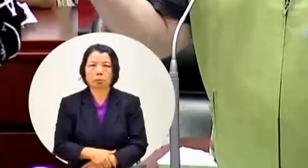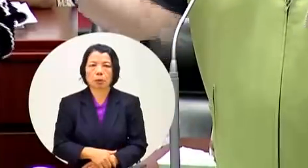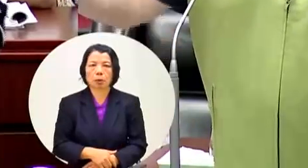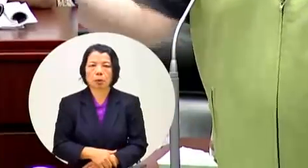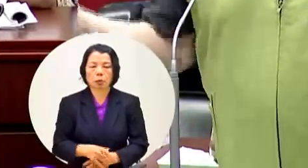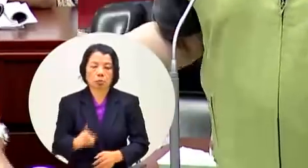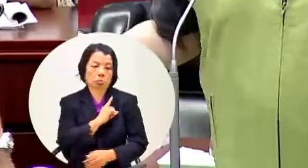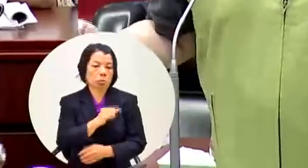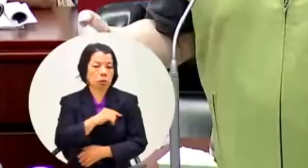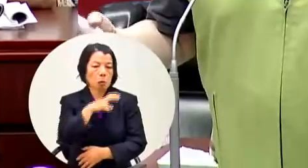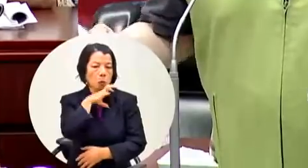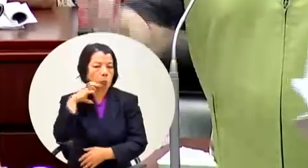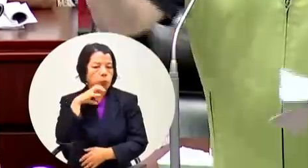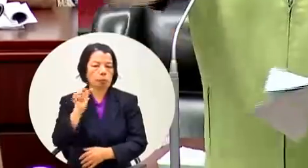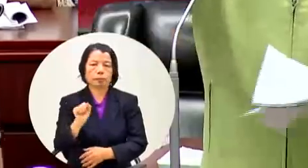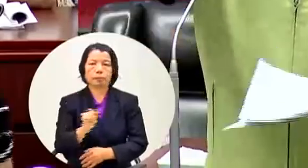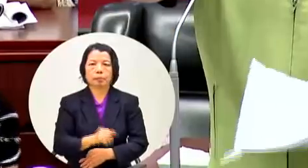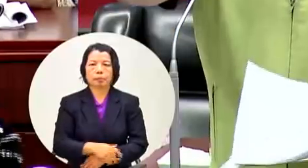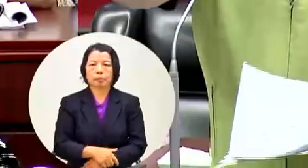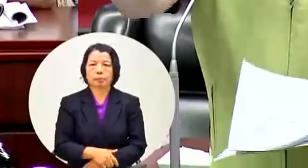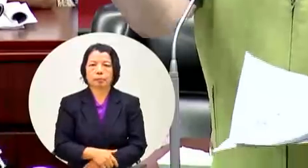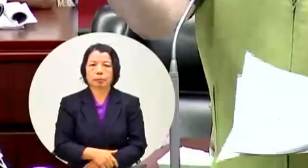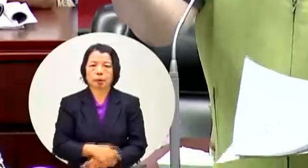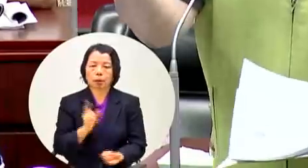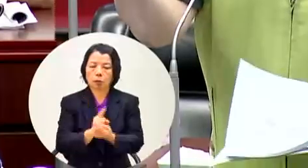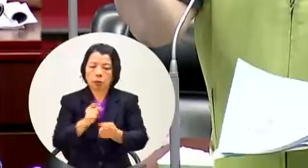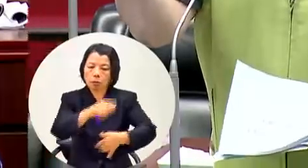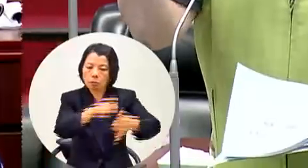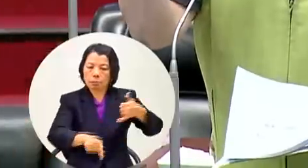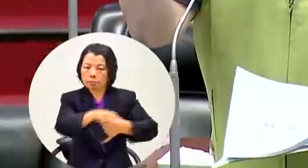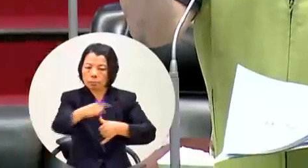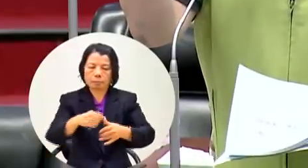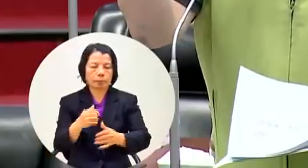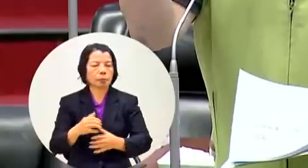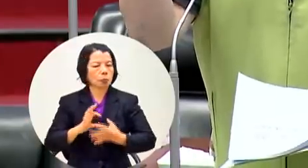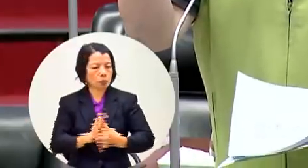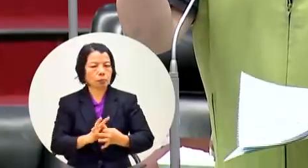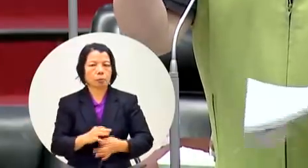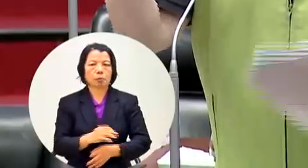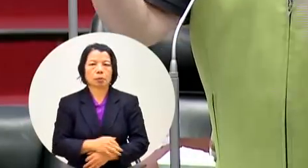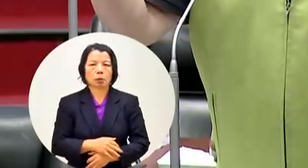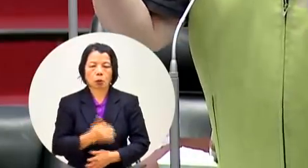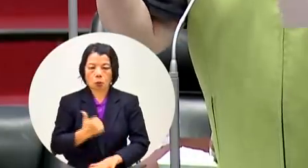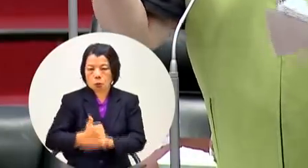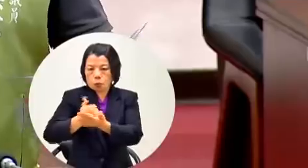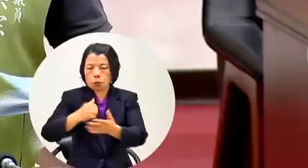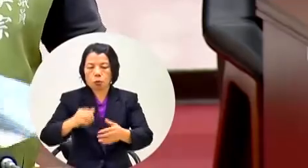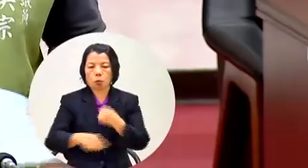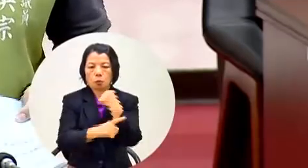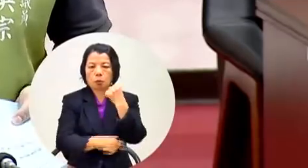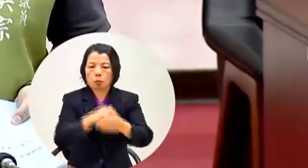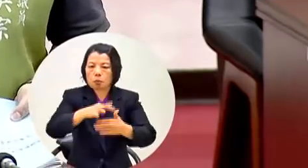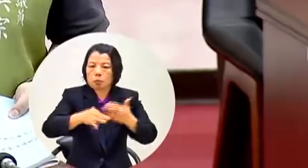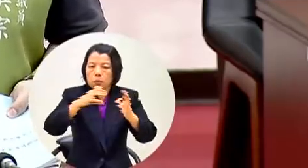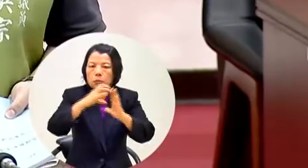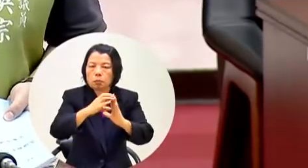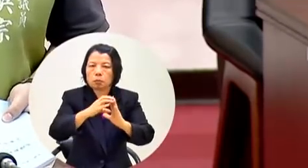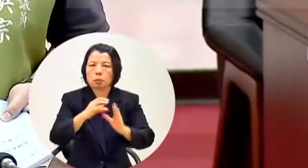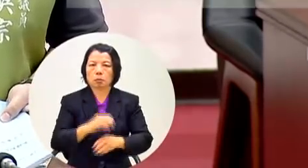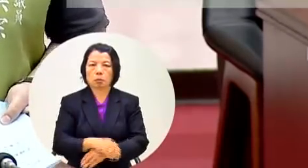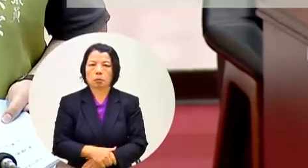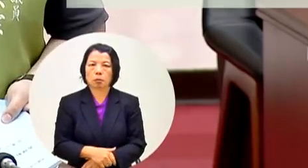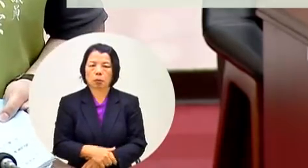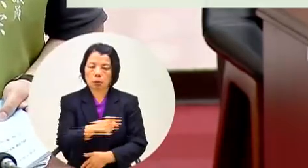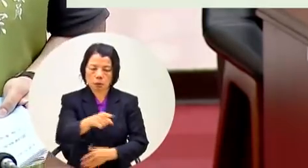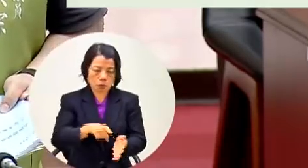得这个案子大家都关心。好，那我还是尊重法制局的那个你们的专业背景，因为局长是律